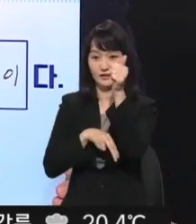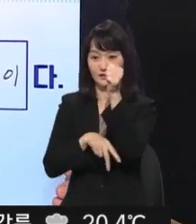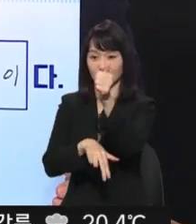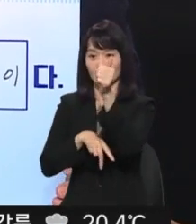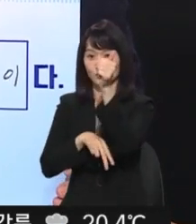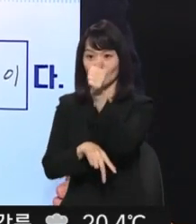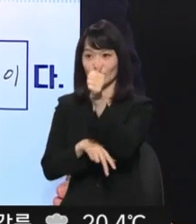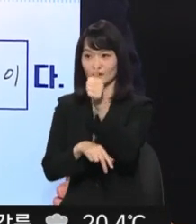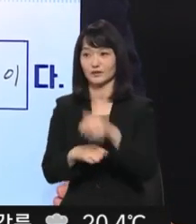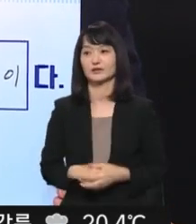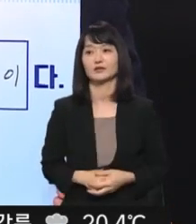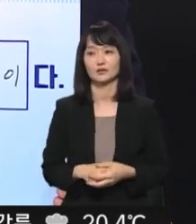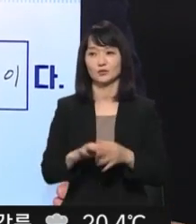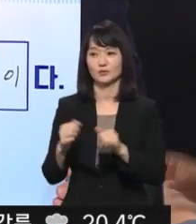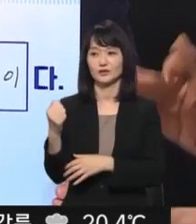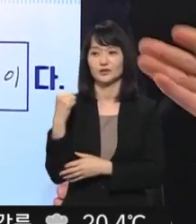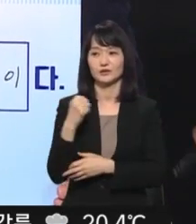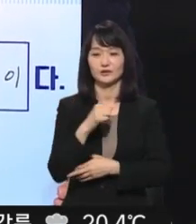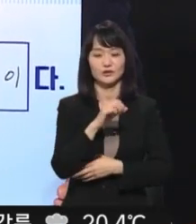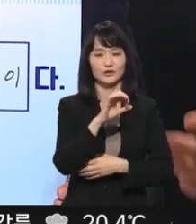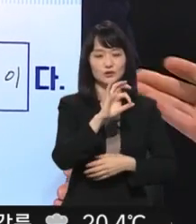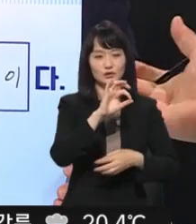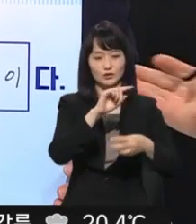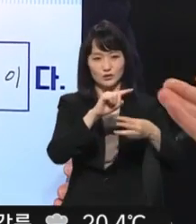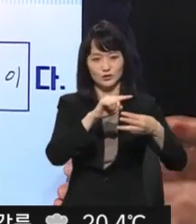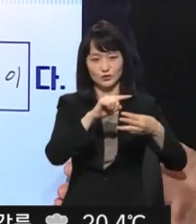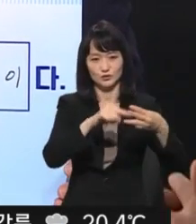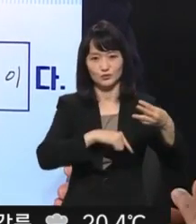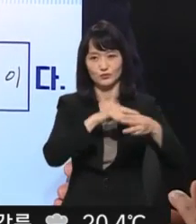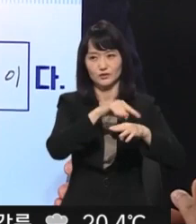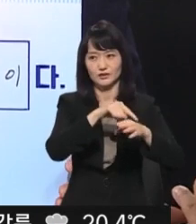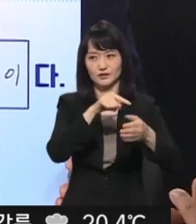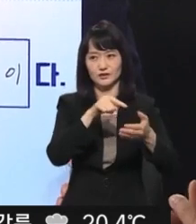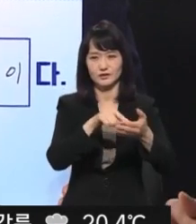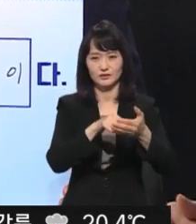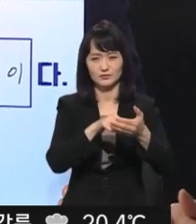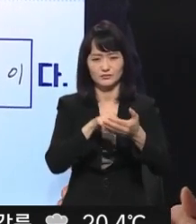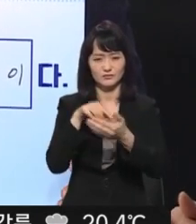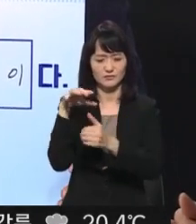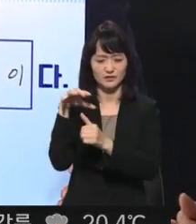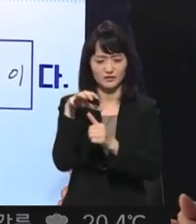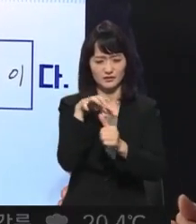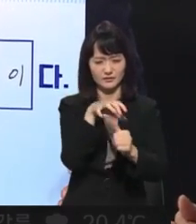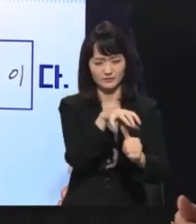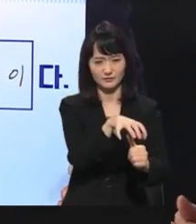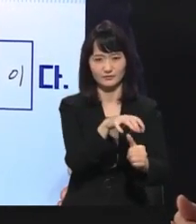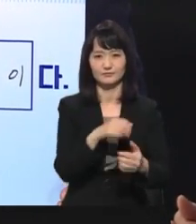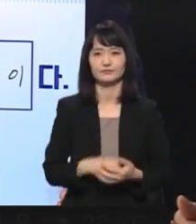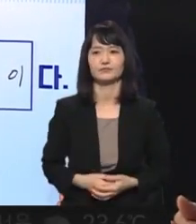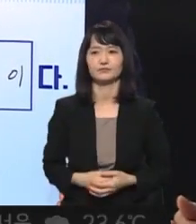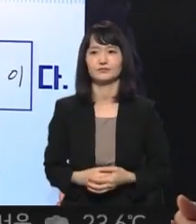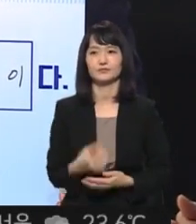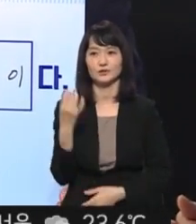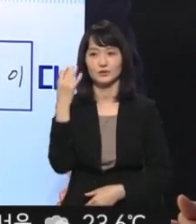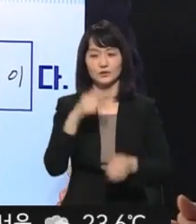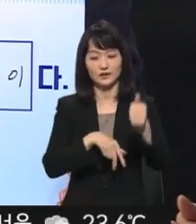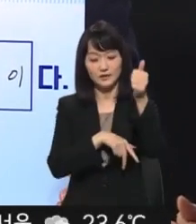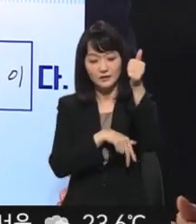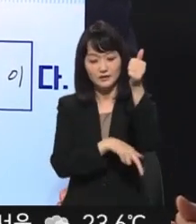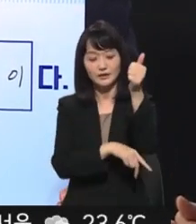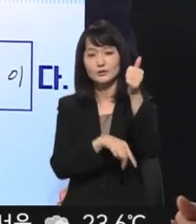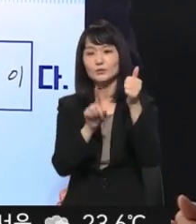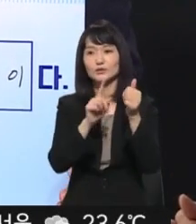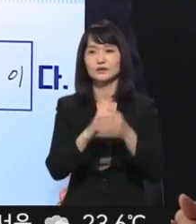국민의 힘은 유닛이 멘 앱이다 예 간단히 설명을 한 번씩 부탁드리겠습니다 에 타조가 뭐 원래는 그렇지 않습니다 저희가 알려져 있기는